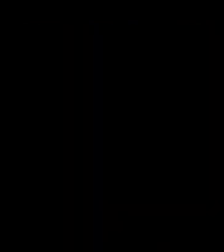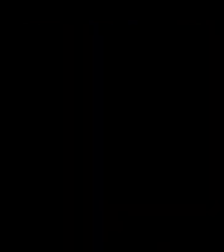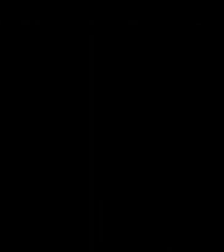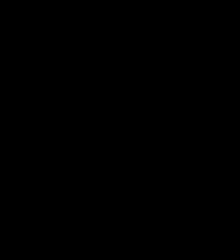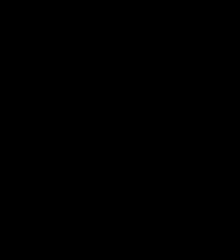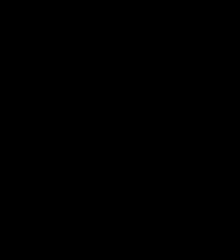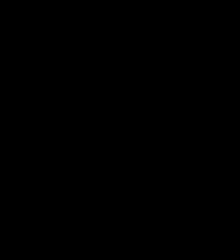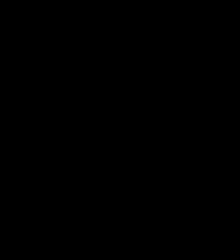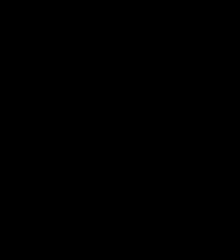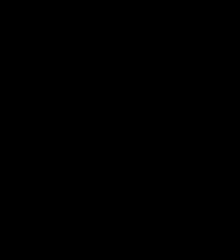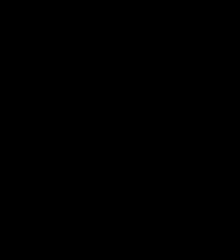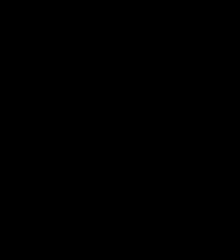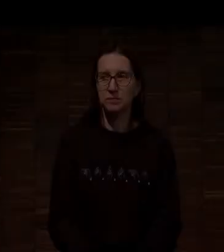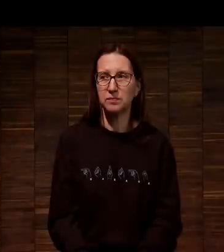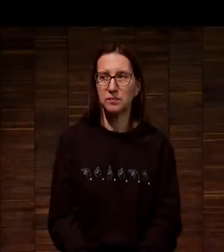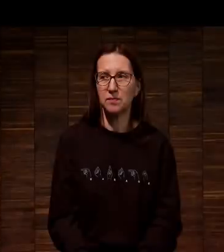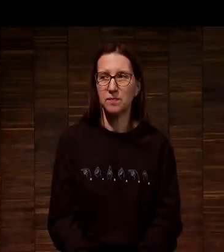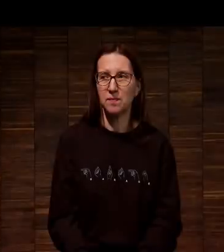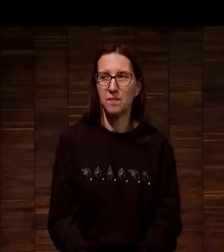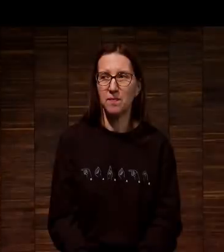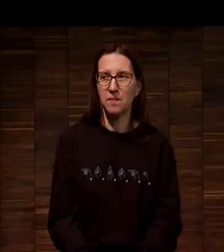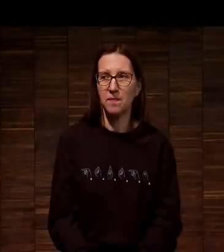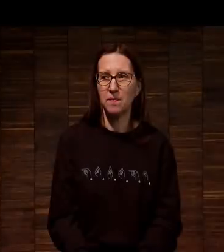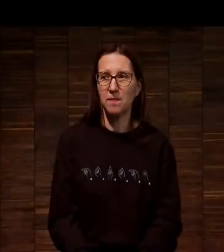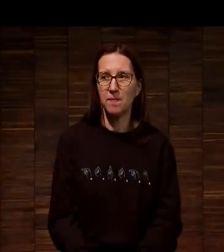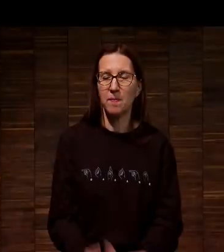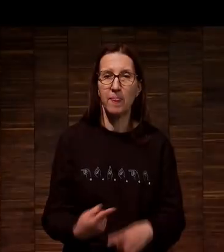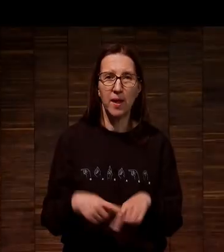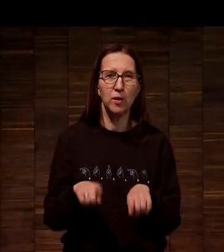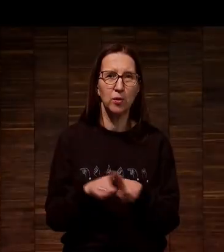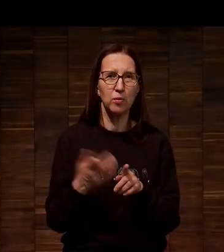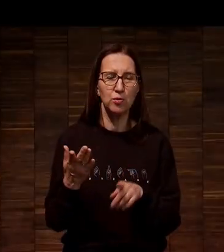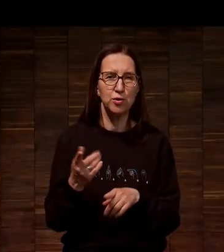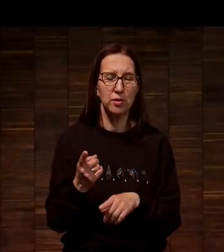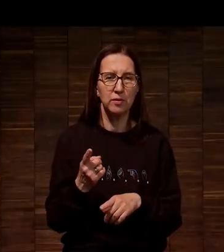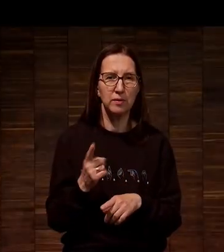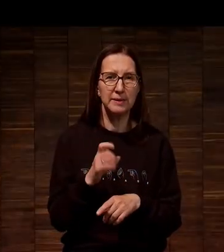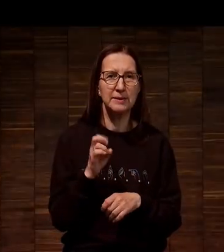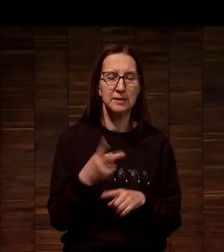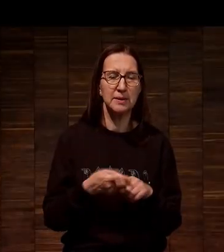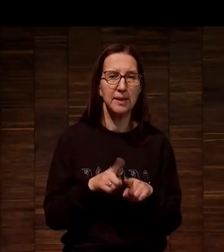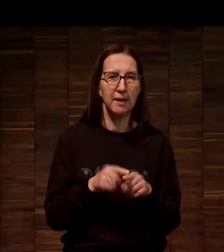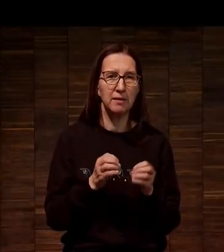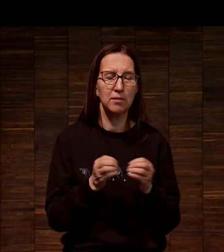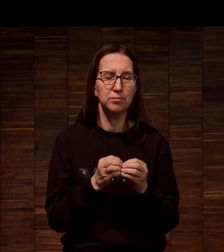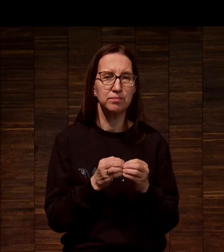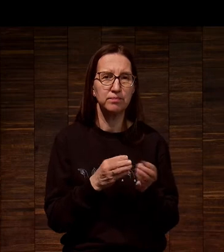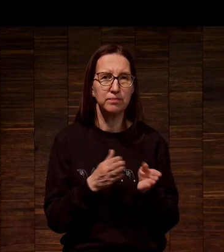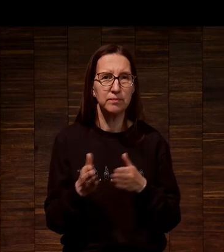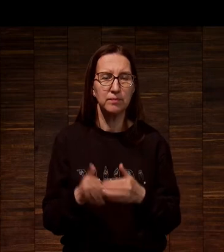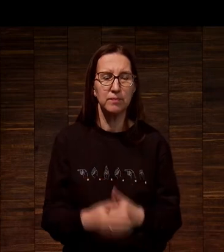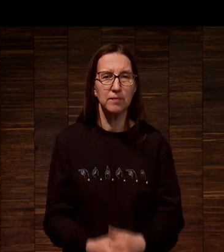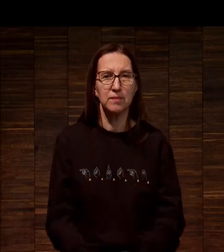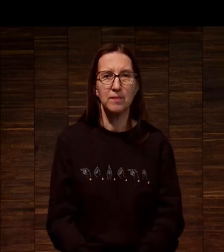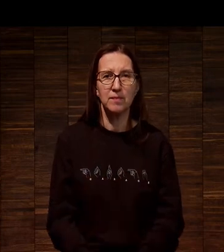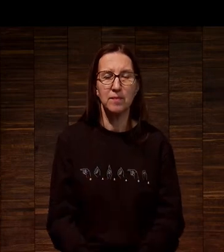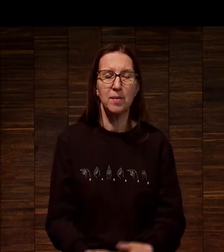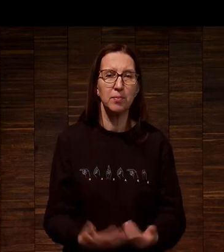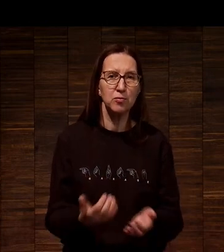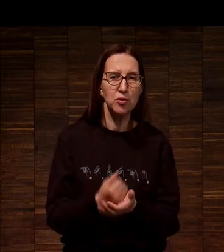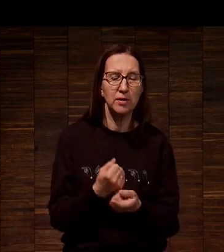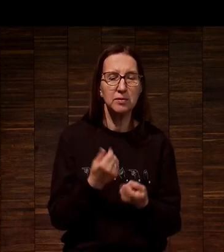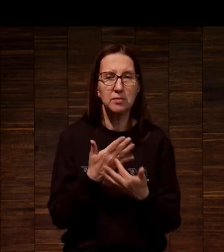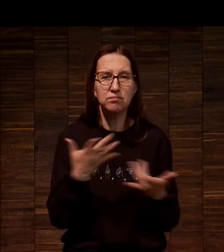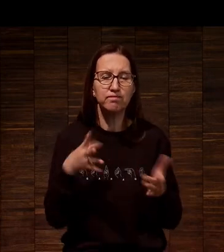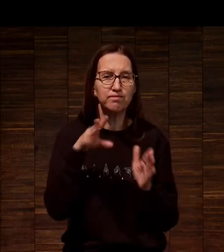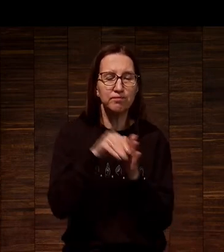А третий, это, по-моему, ЗИН. Это как раз тоже про некую мультидисциплинарность и... отсутствие разных